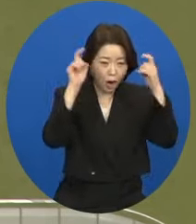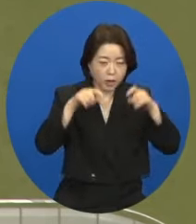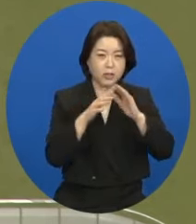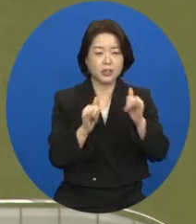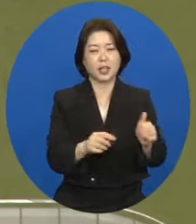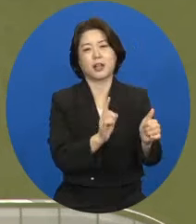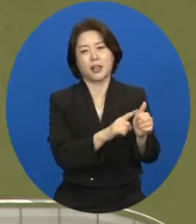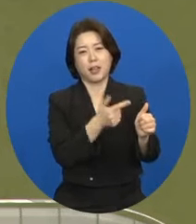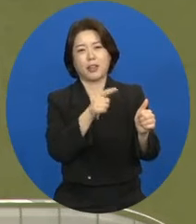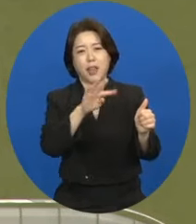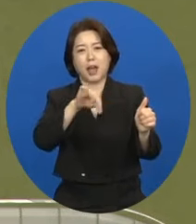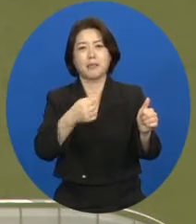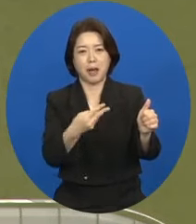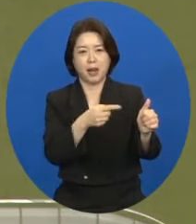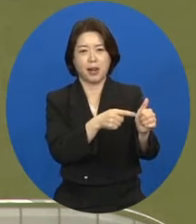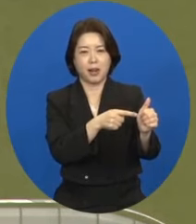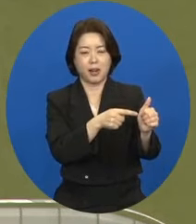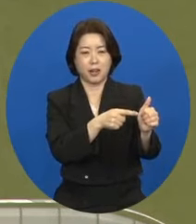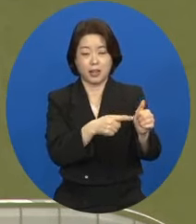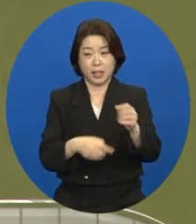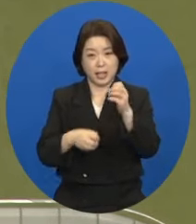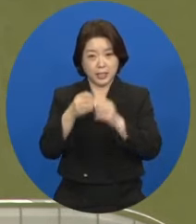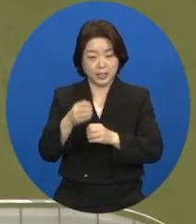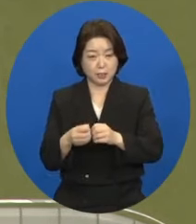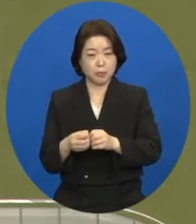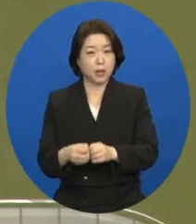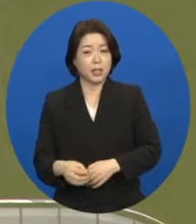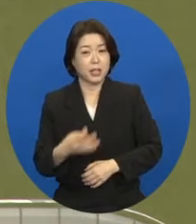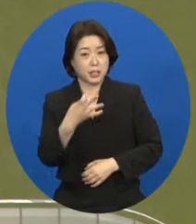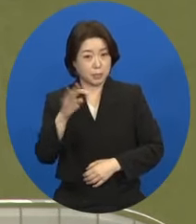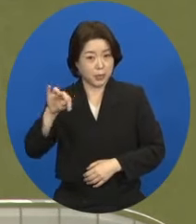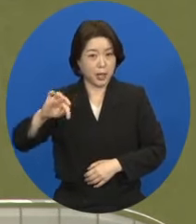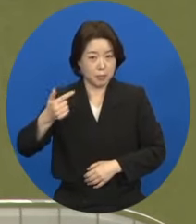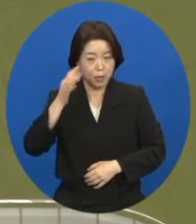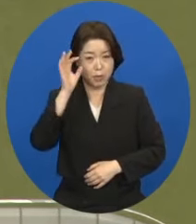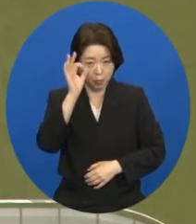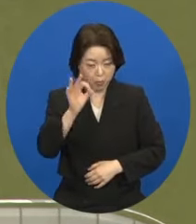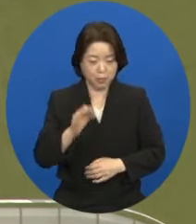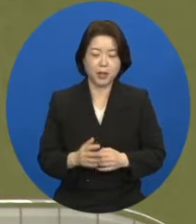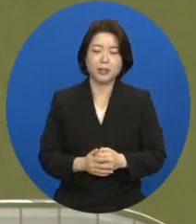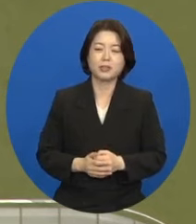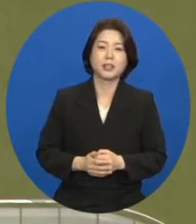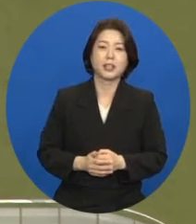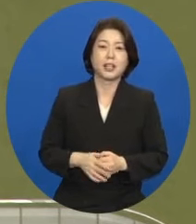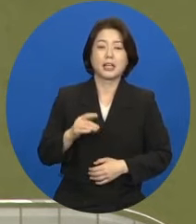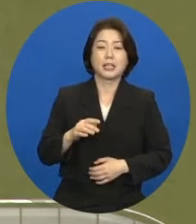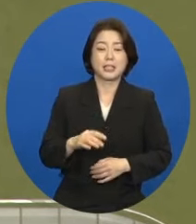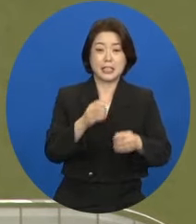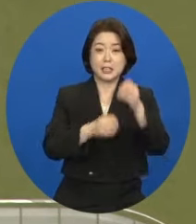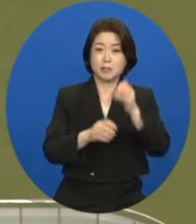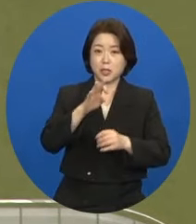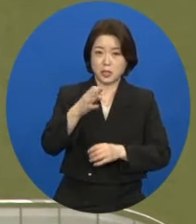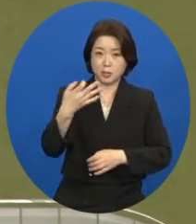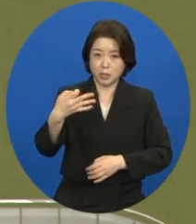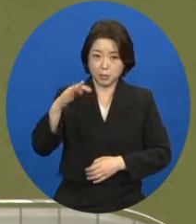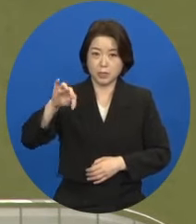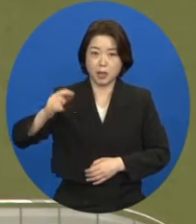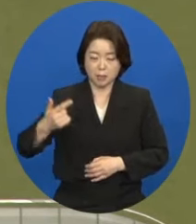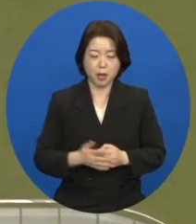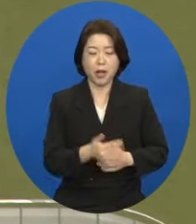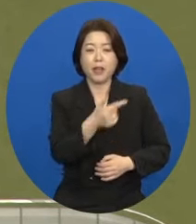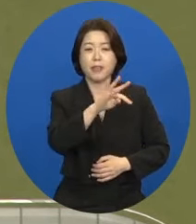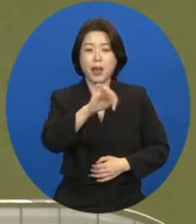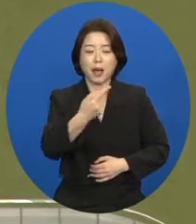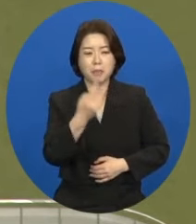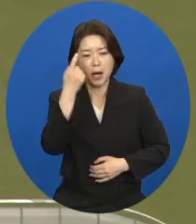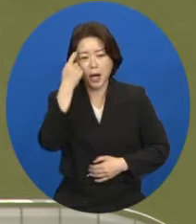나발입니다. 시편 14편을 보게 되면 다윗의 시편인데 이 시편 14편이 나발을 염두하고 다윗이